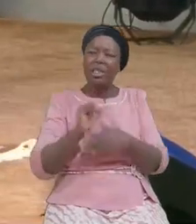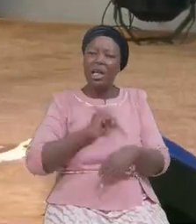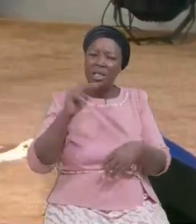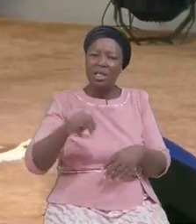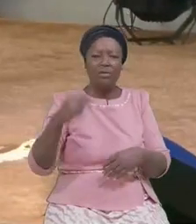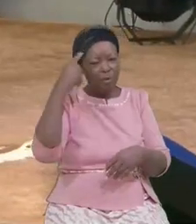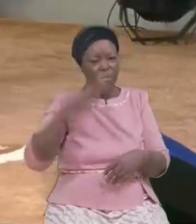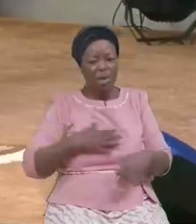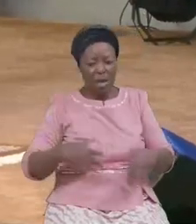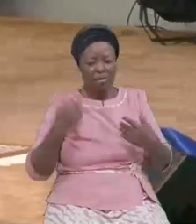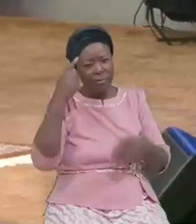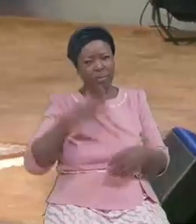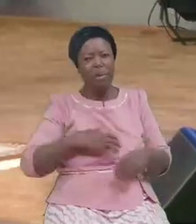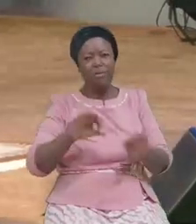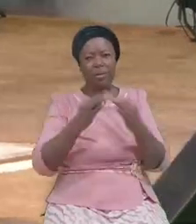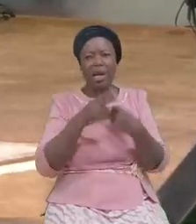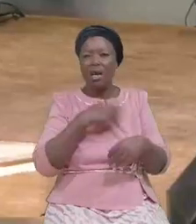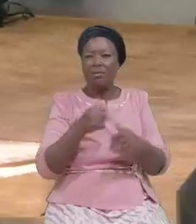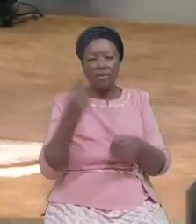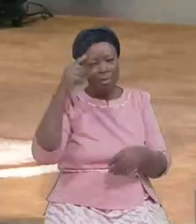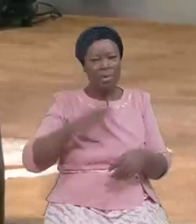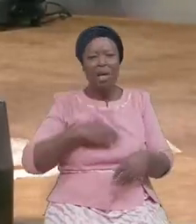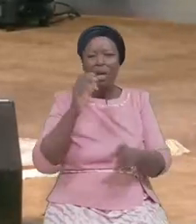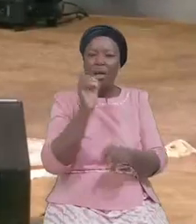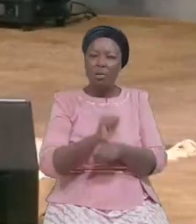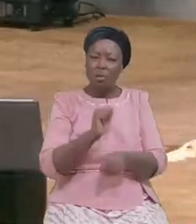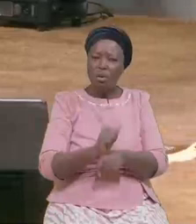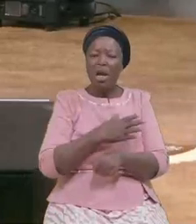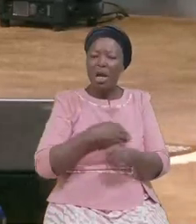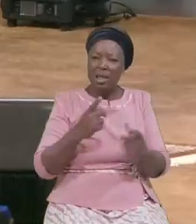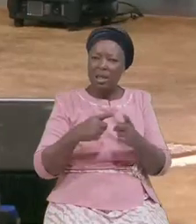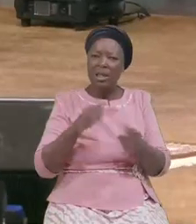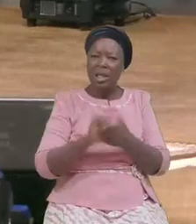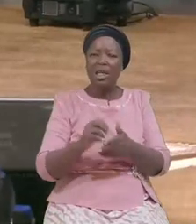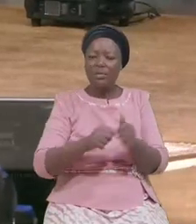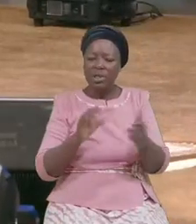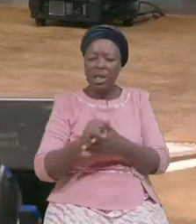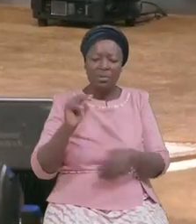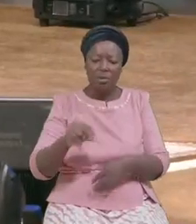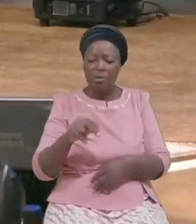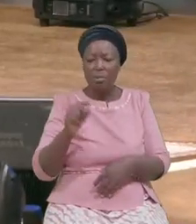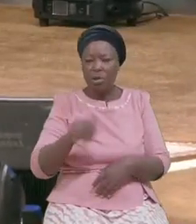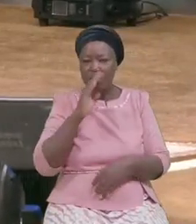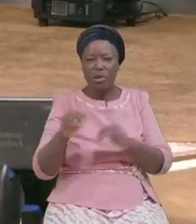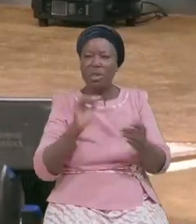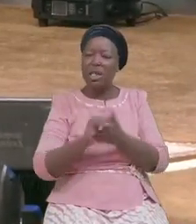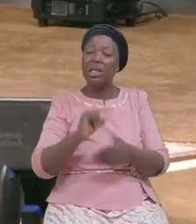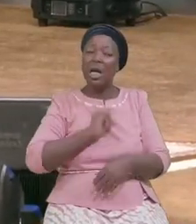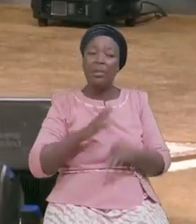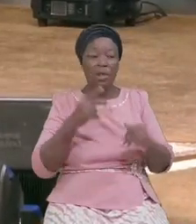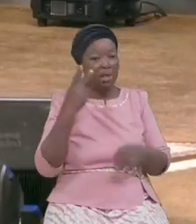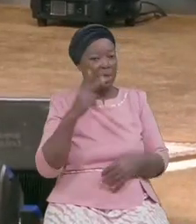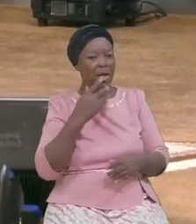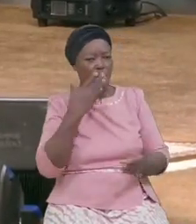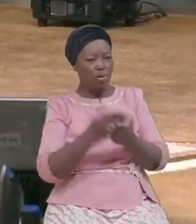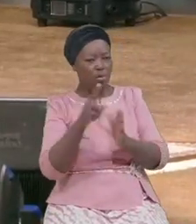mon ministère, tout cela soit fait afin que je puisse voir le bonheur de